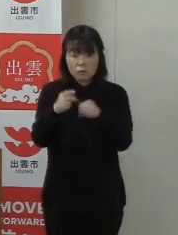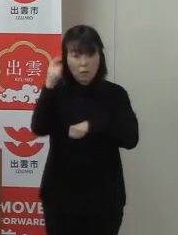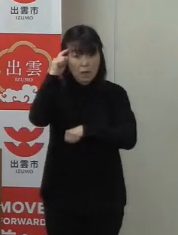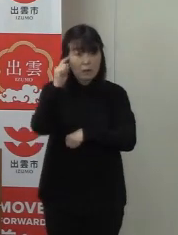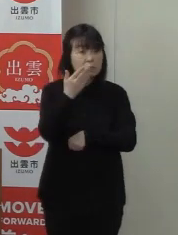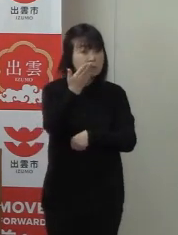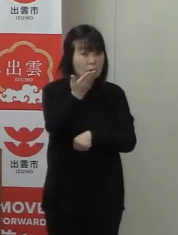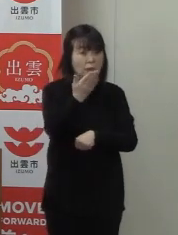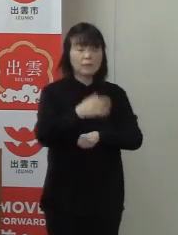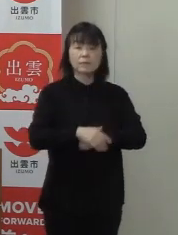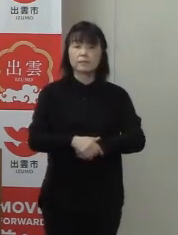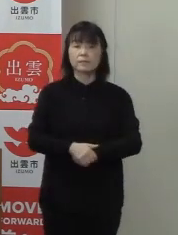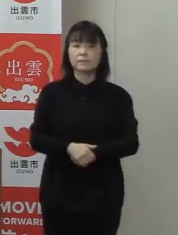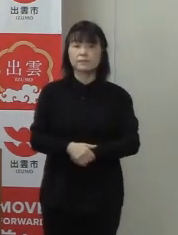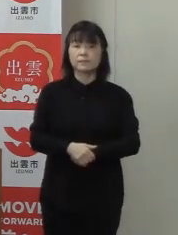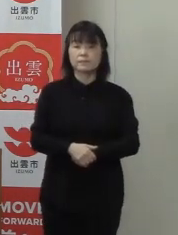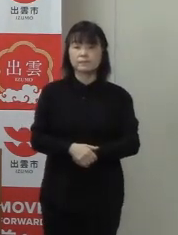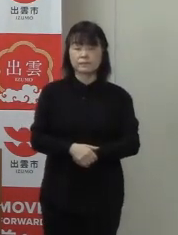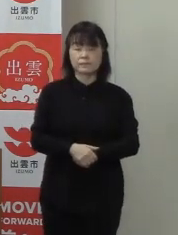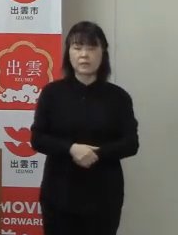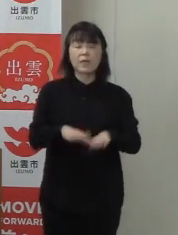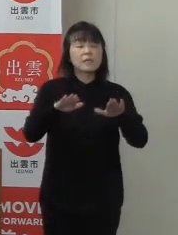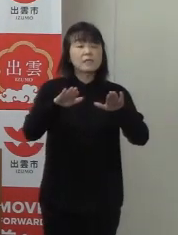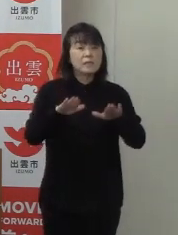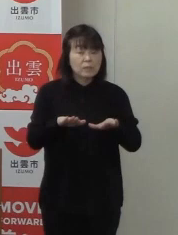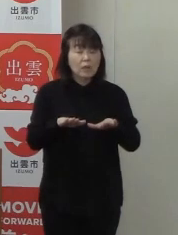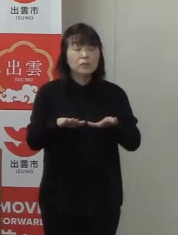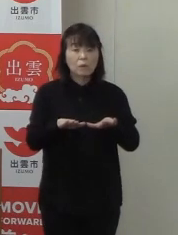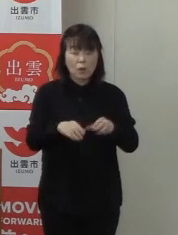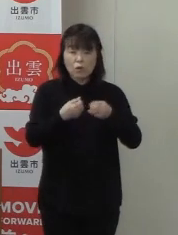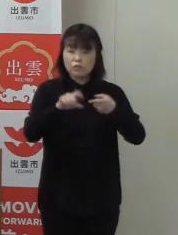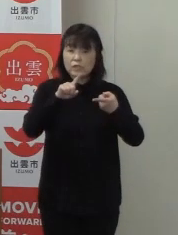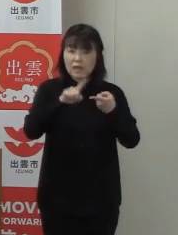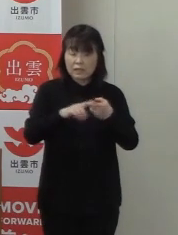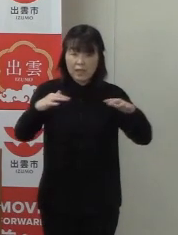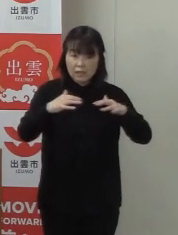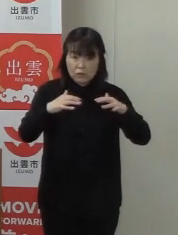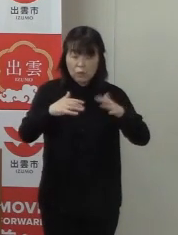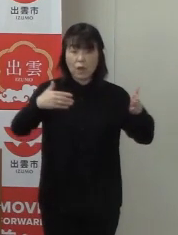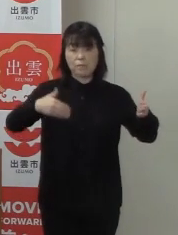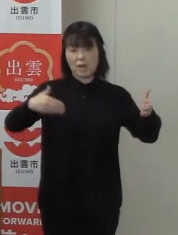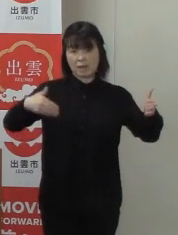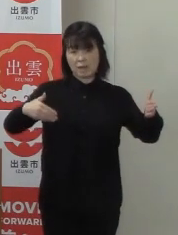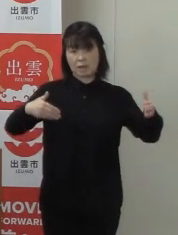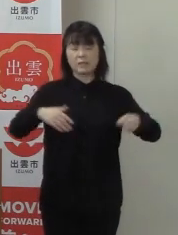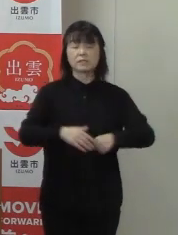のか。まあ、今のところ、まだその具体的な検討には入ってないということです 。